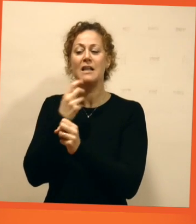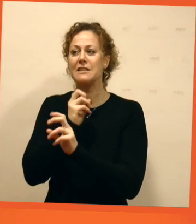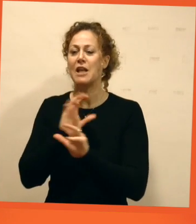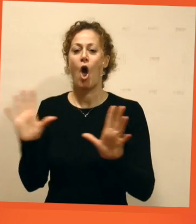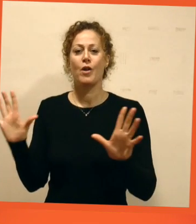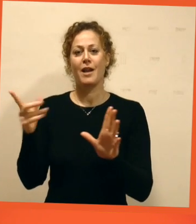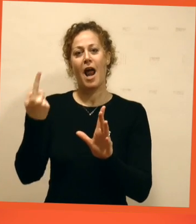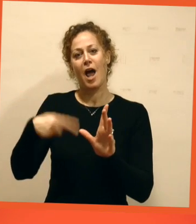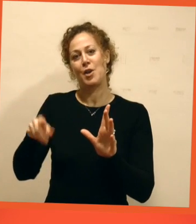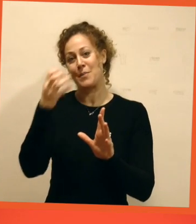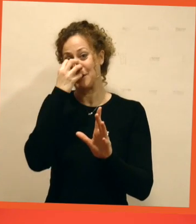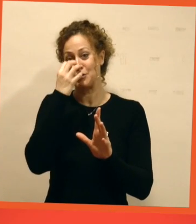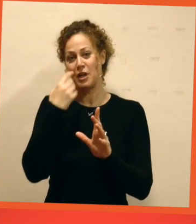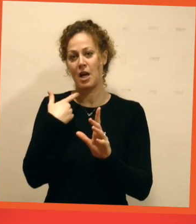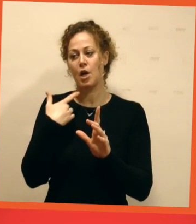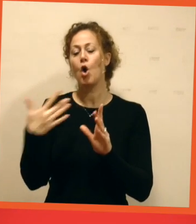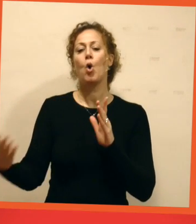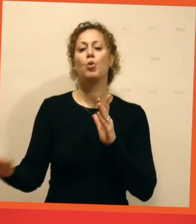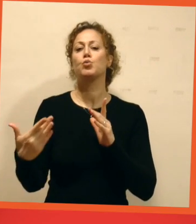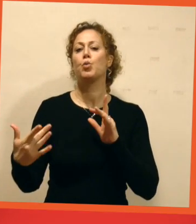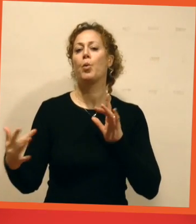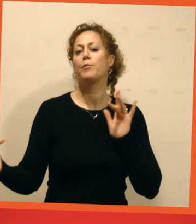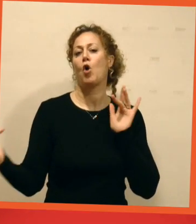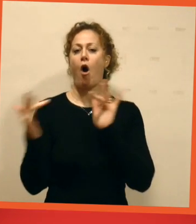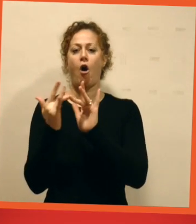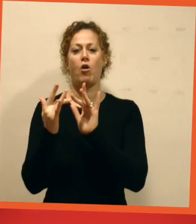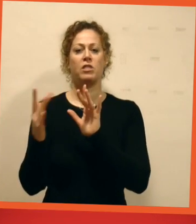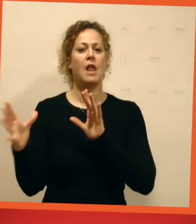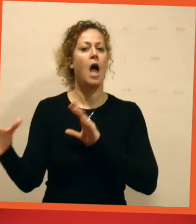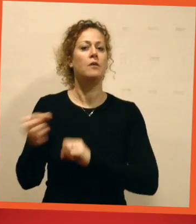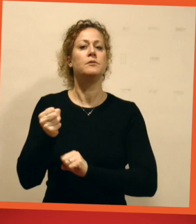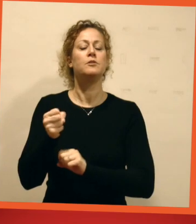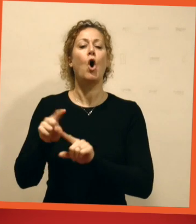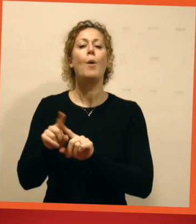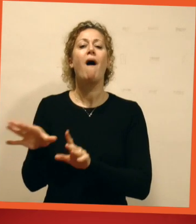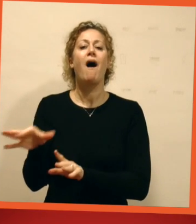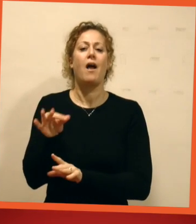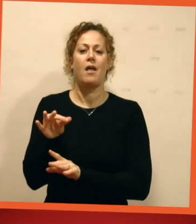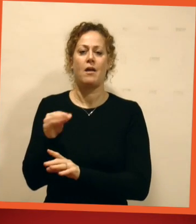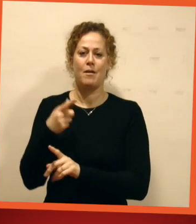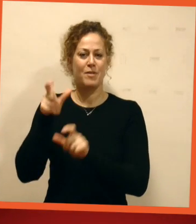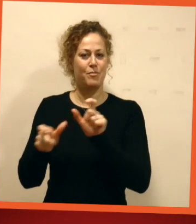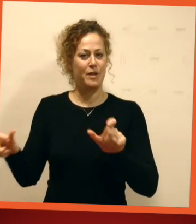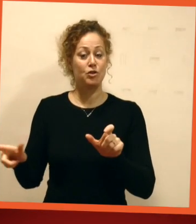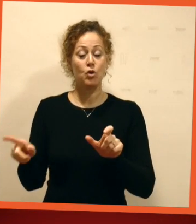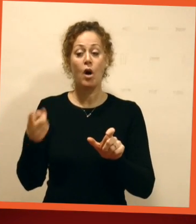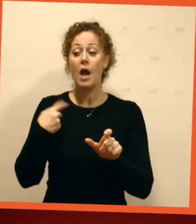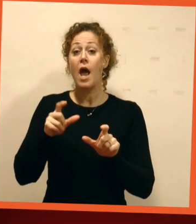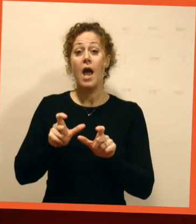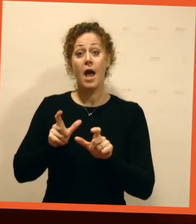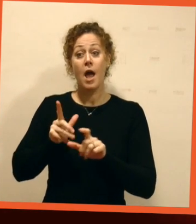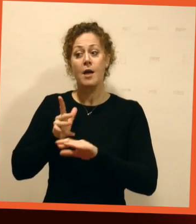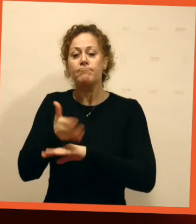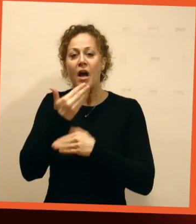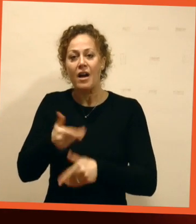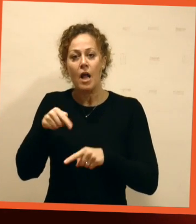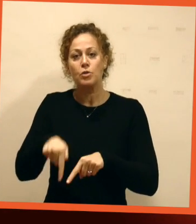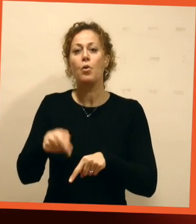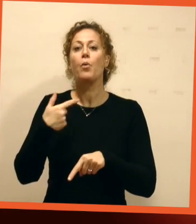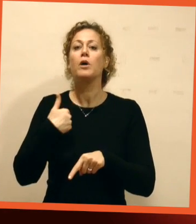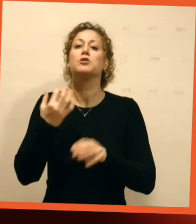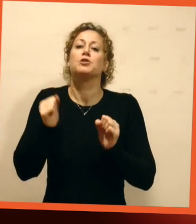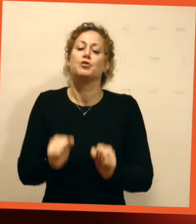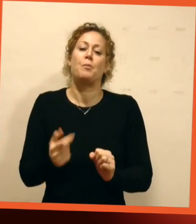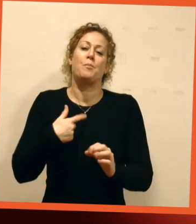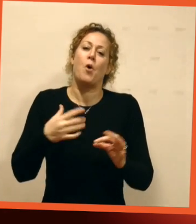Noi abbiamo subito contatto con queste persone, e tramite questo abbiamo possibilità di